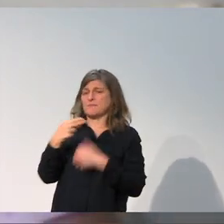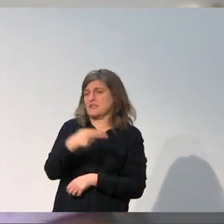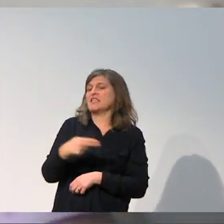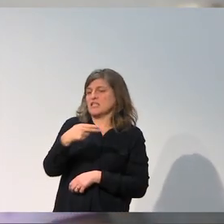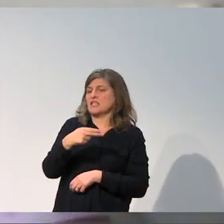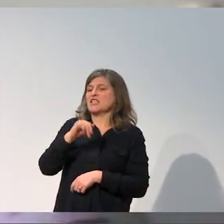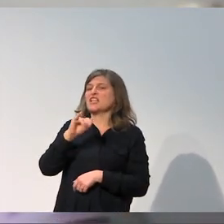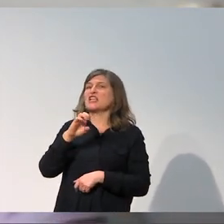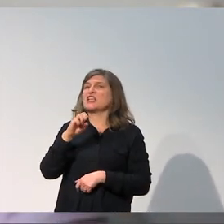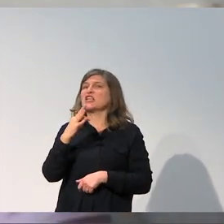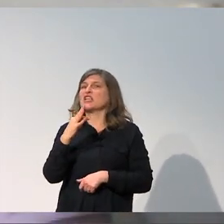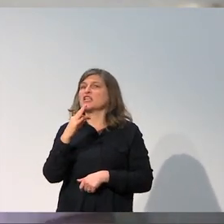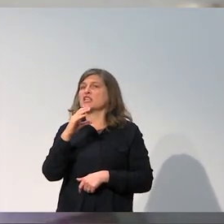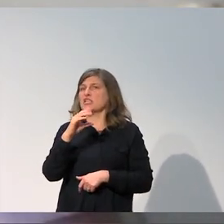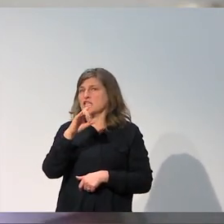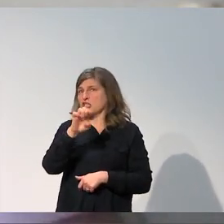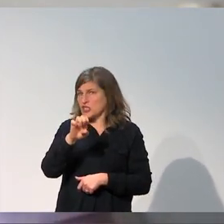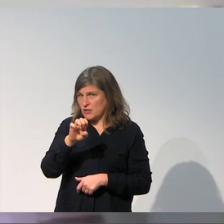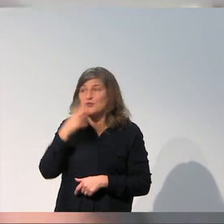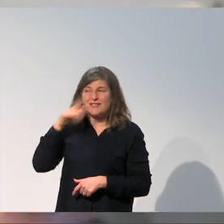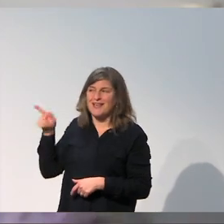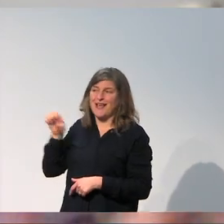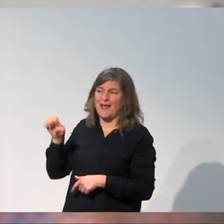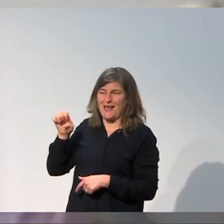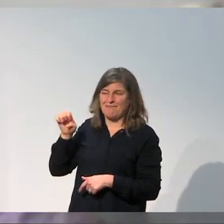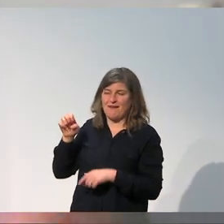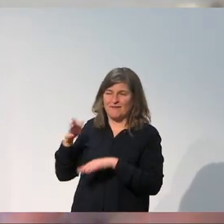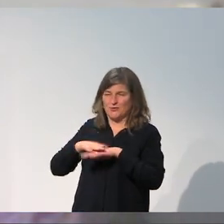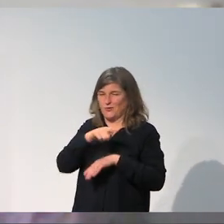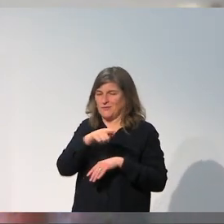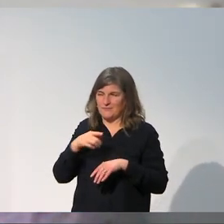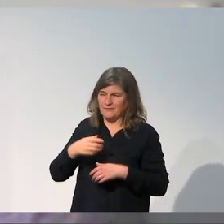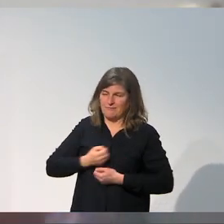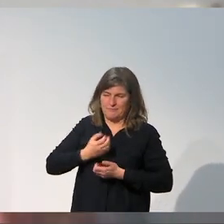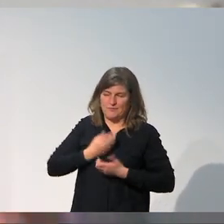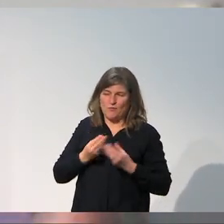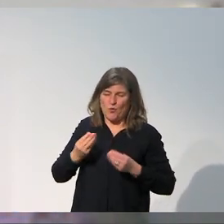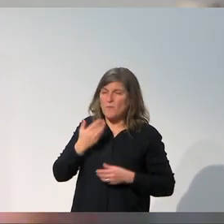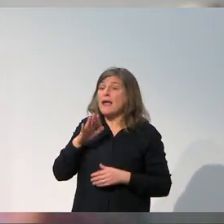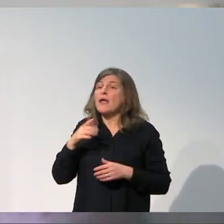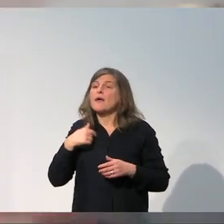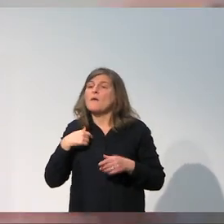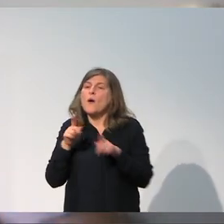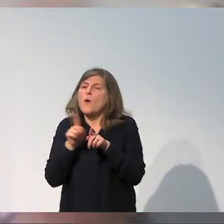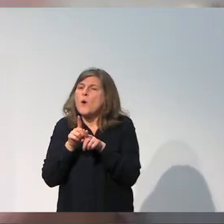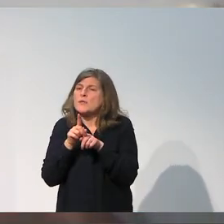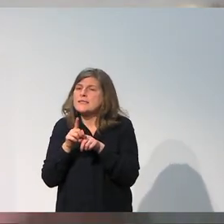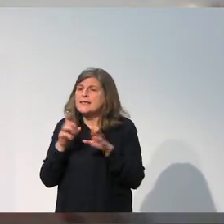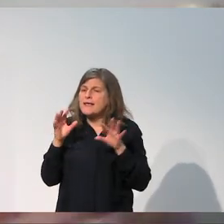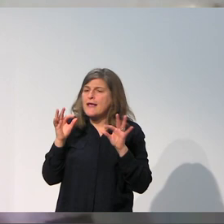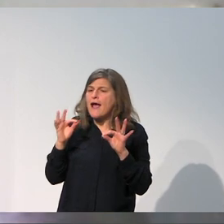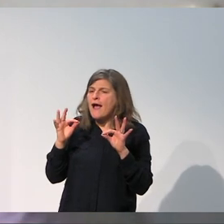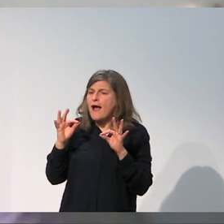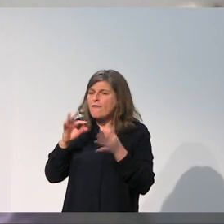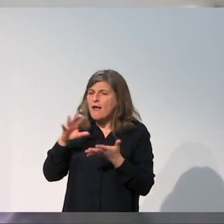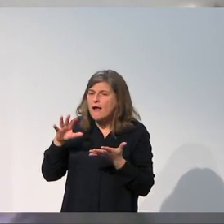énormément dans son livre. Et ce que j'ai pu entendre dans des fragments mystiques par rapport à cette espèce de virtualité